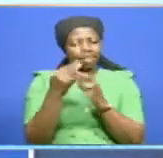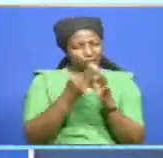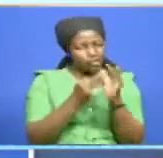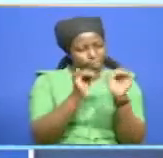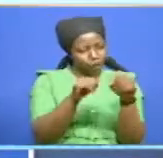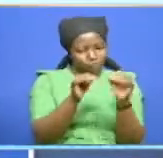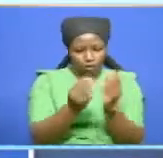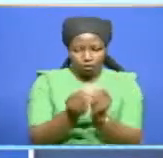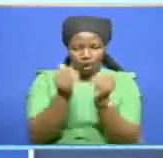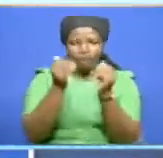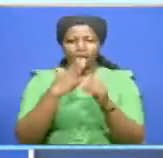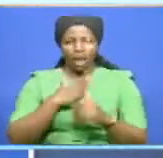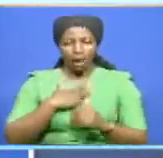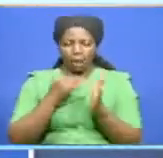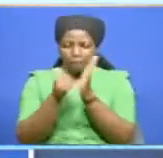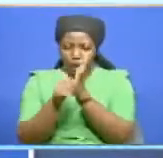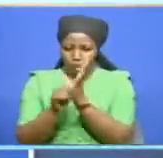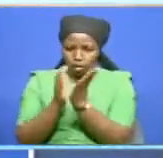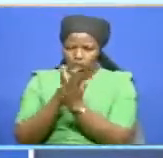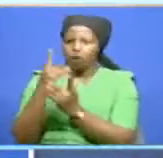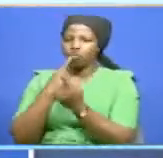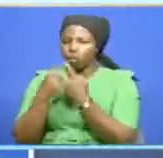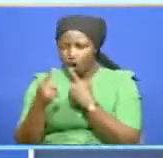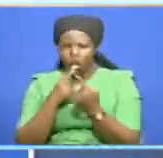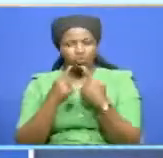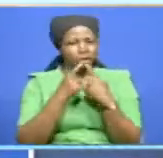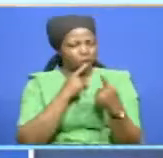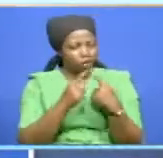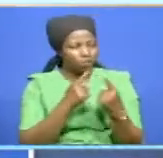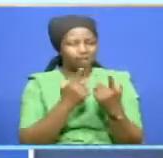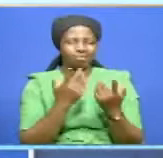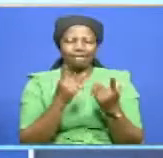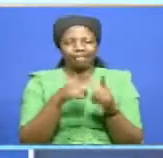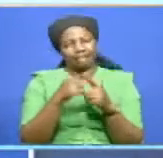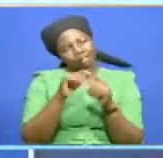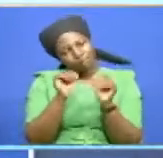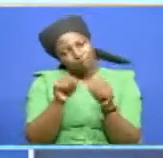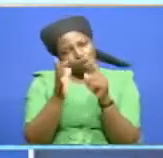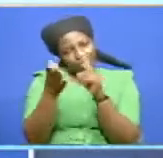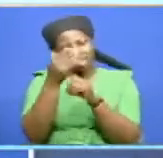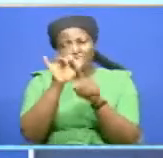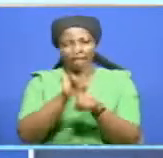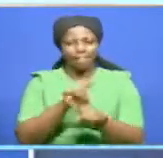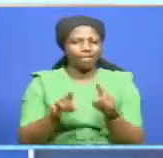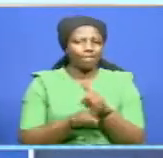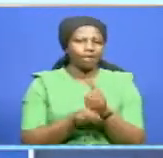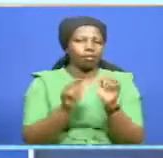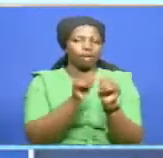kwa kuongea. Hakuna lolote ambalo hatutaweza kutimiza pamoja.